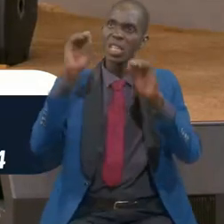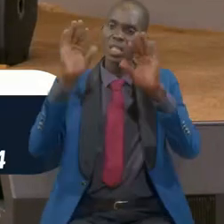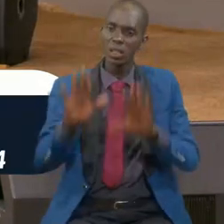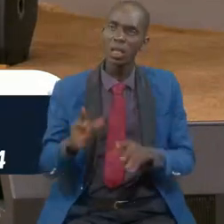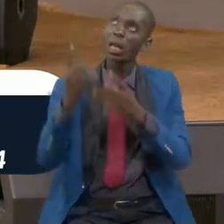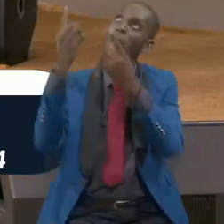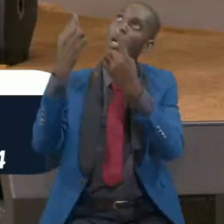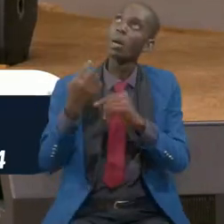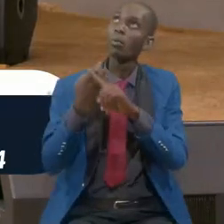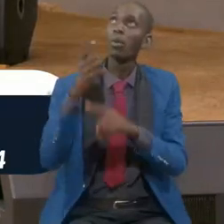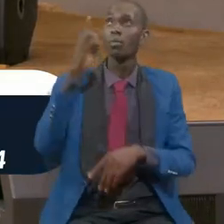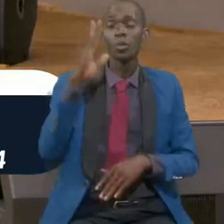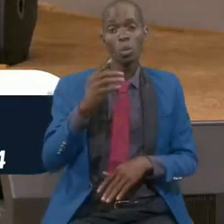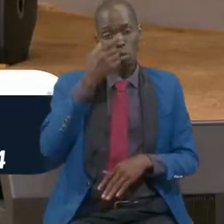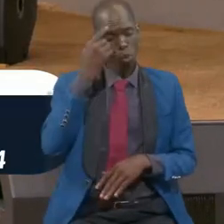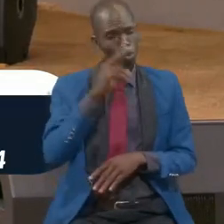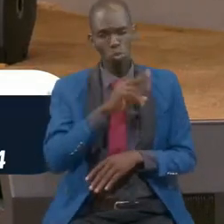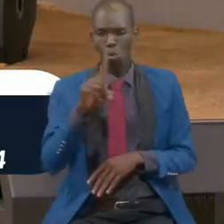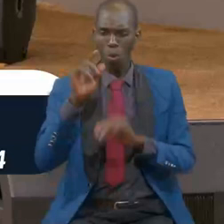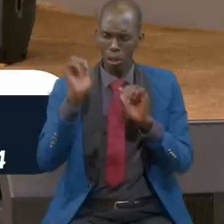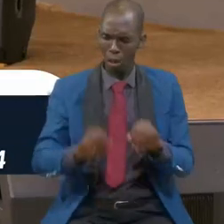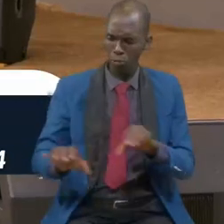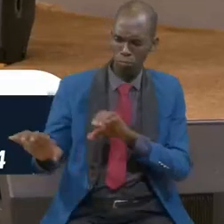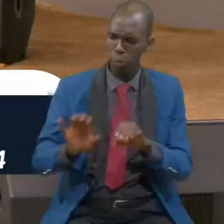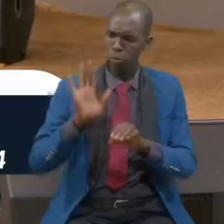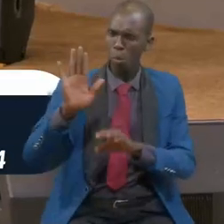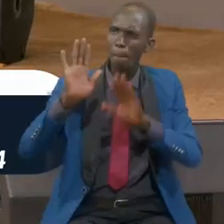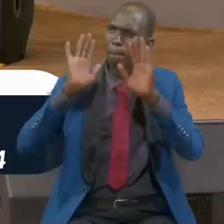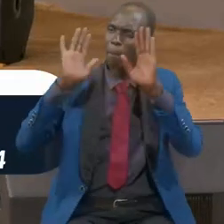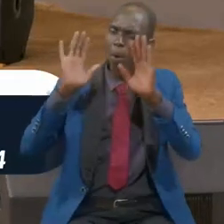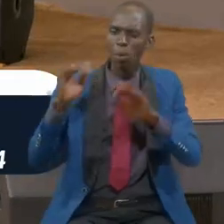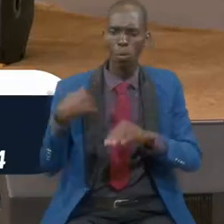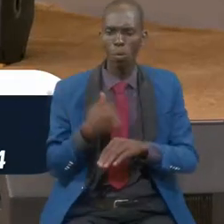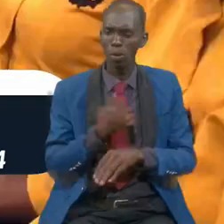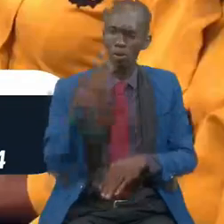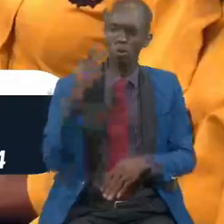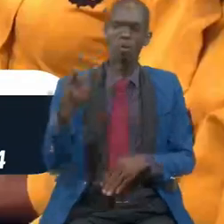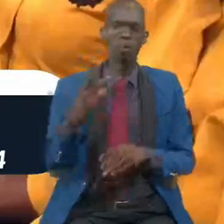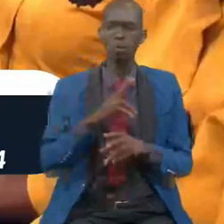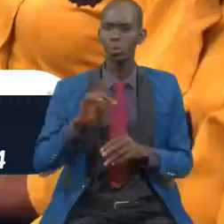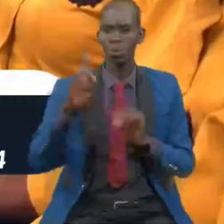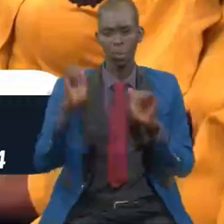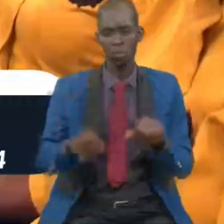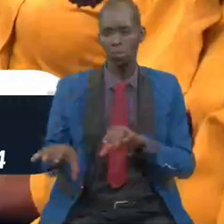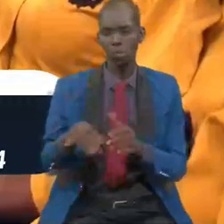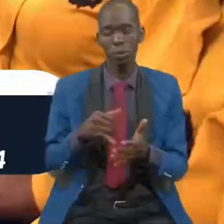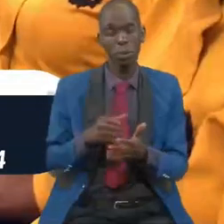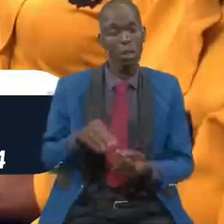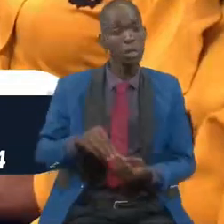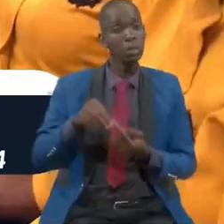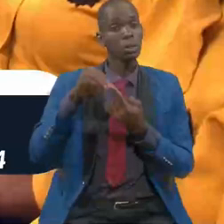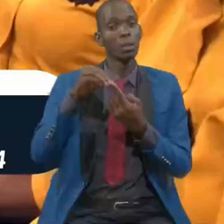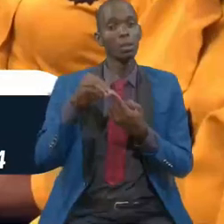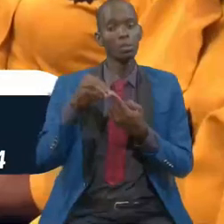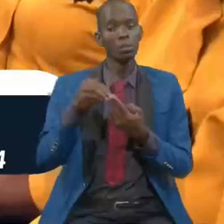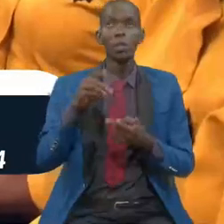car personne ne peut faire ces miracles que tu fais si Dieu